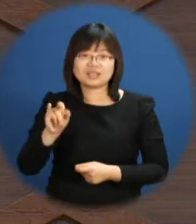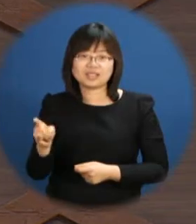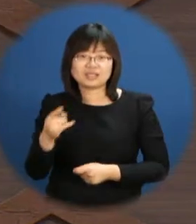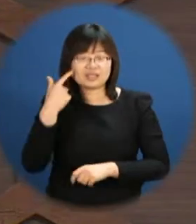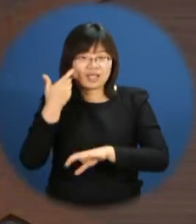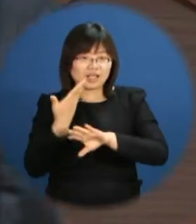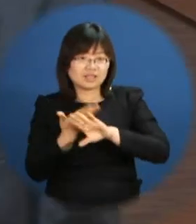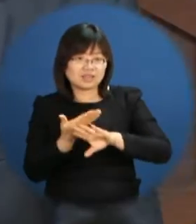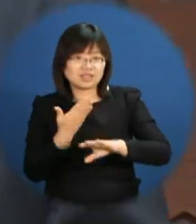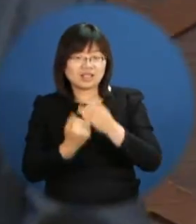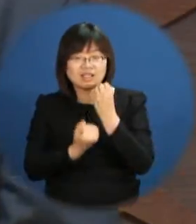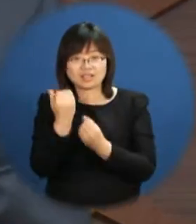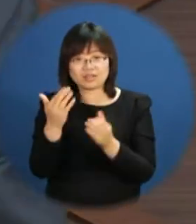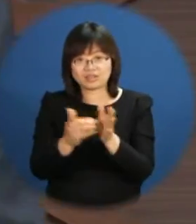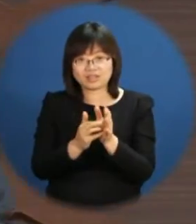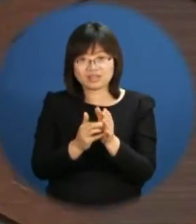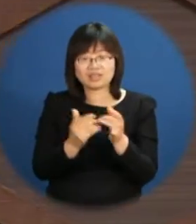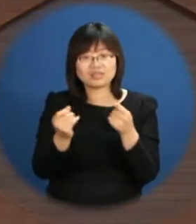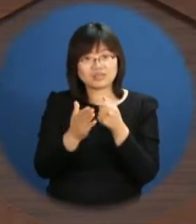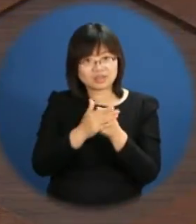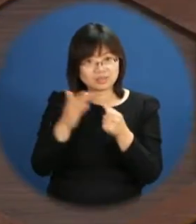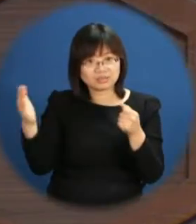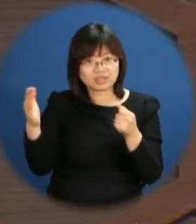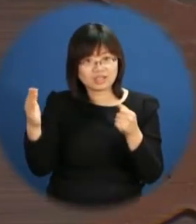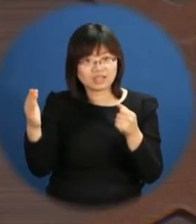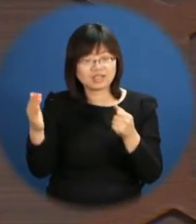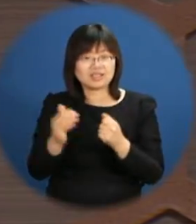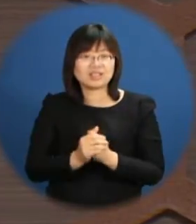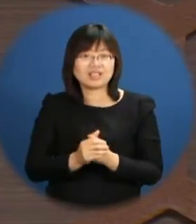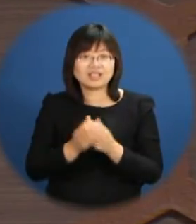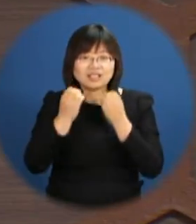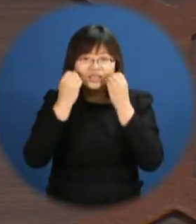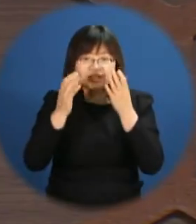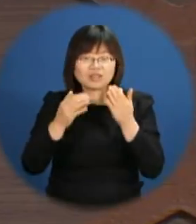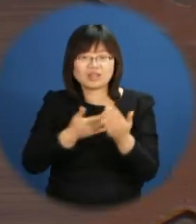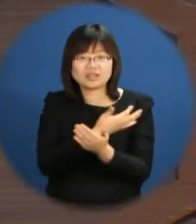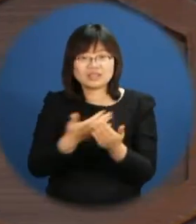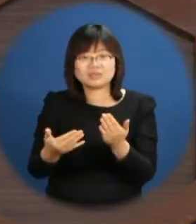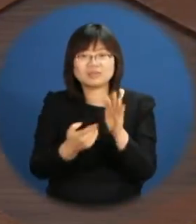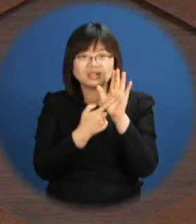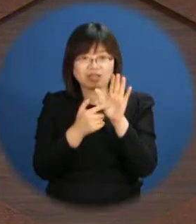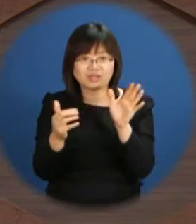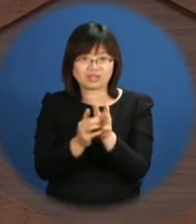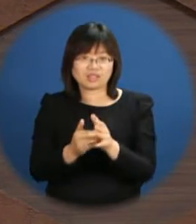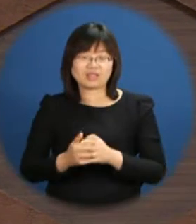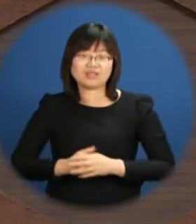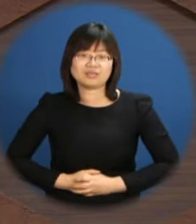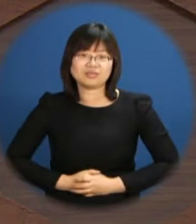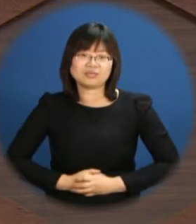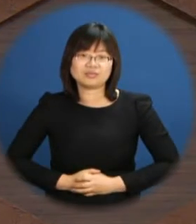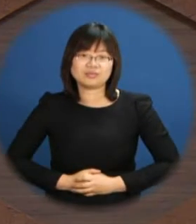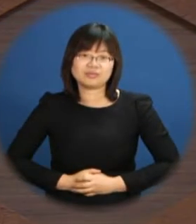해석해 있고 그러니까 완전히 새로운 패러다임이 나와 버렸다